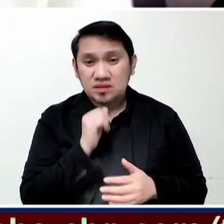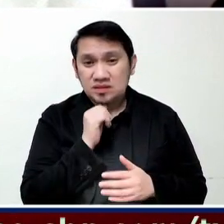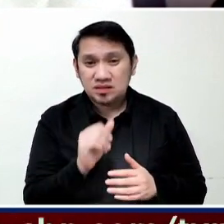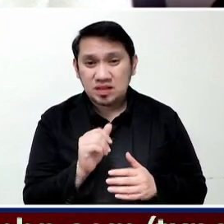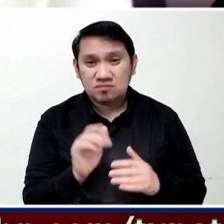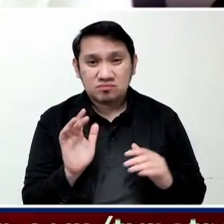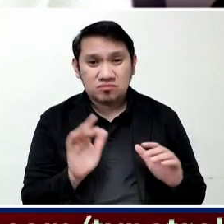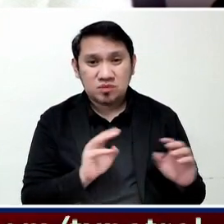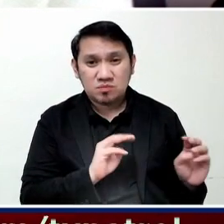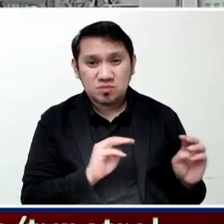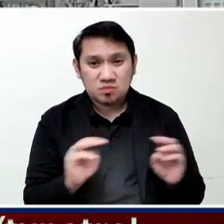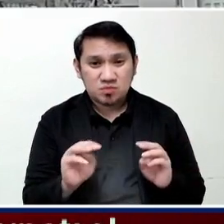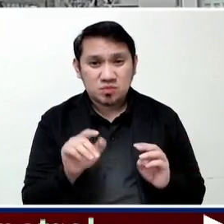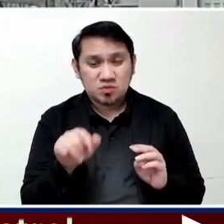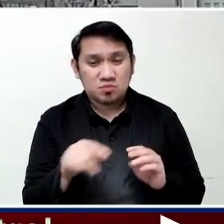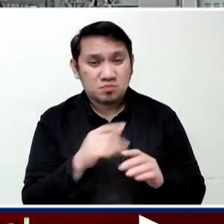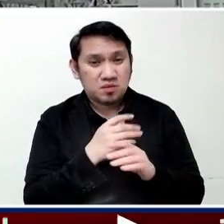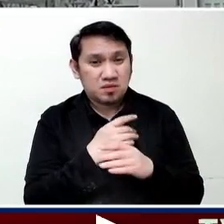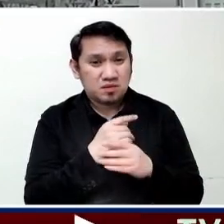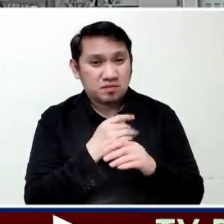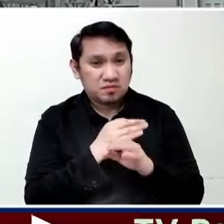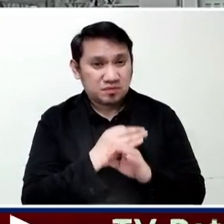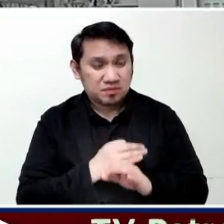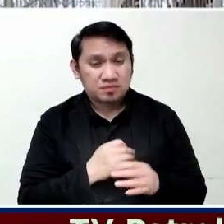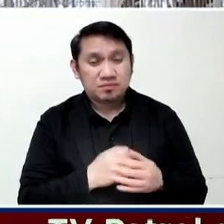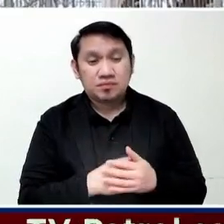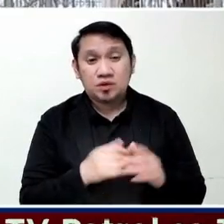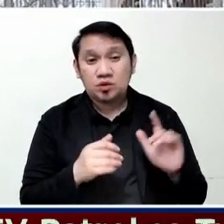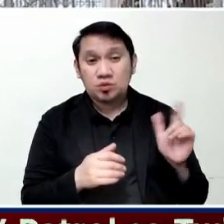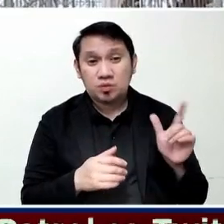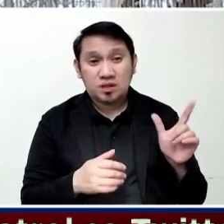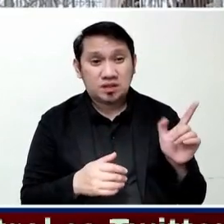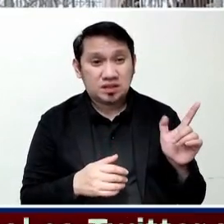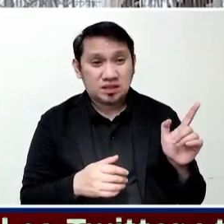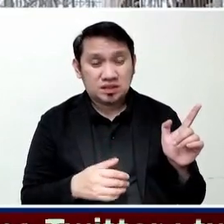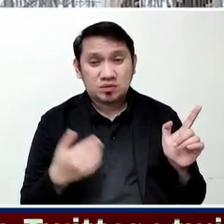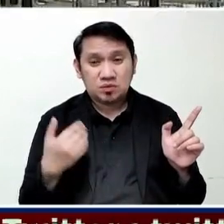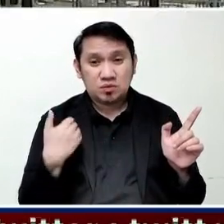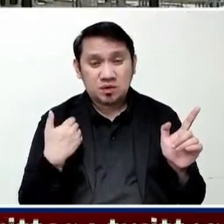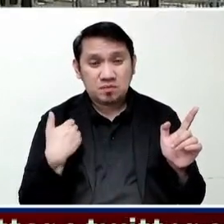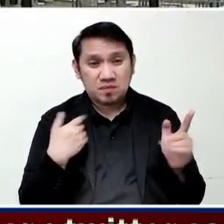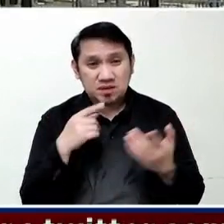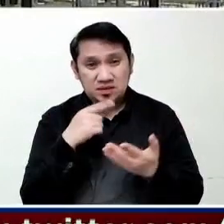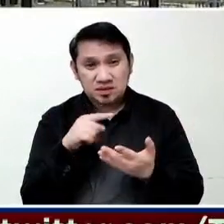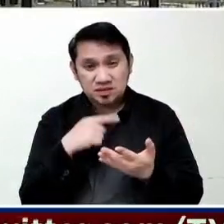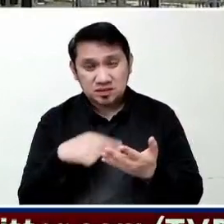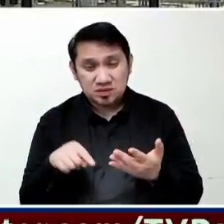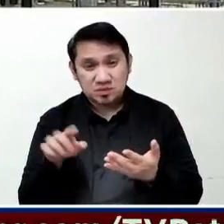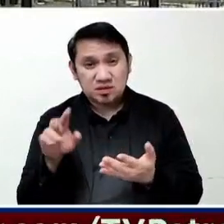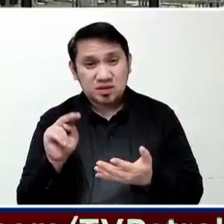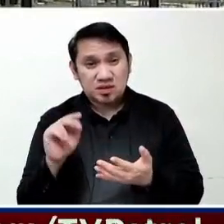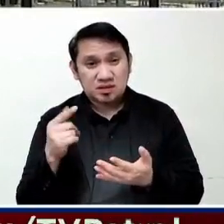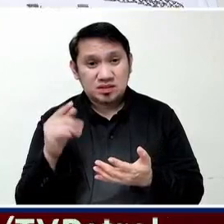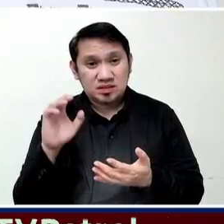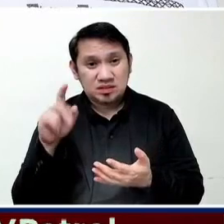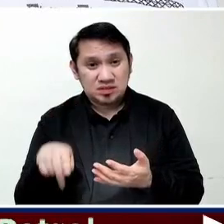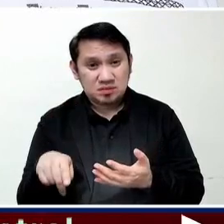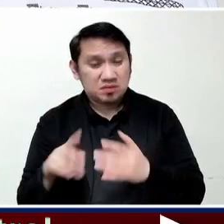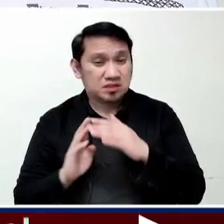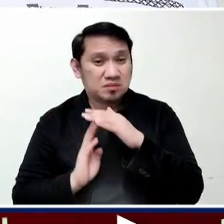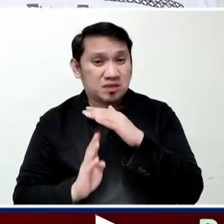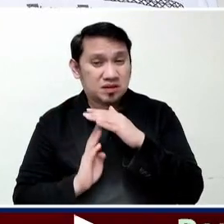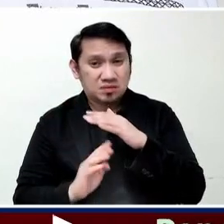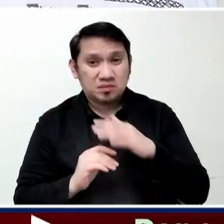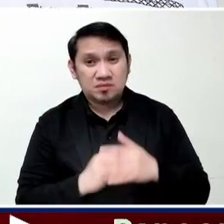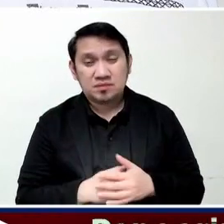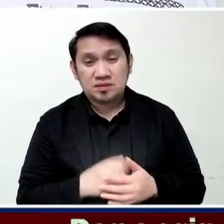hindi gumana yung correction mechanism. Mula 2010, hindi pa nahimay ang gastos at singil ng NGCP sa mga consumer. Kaya sigaw